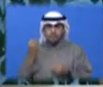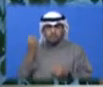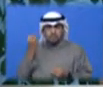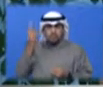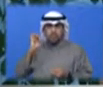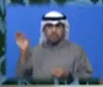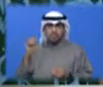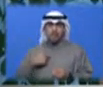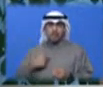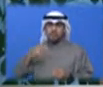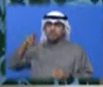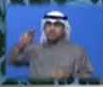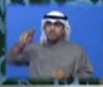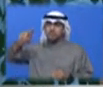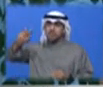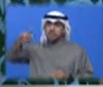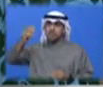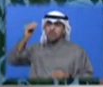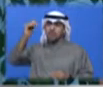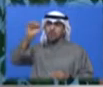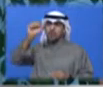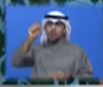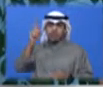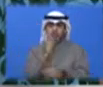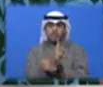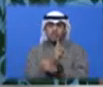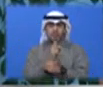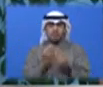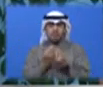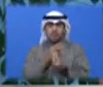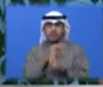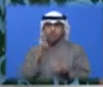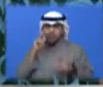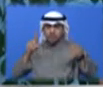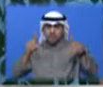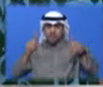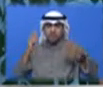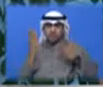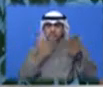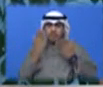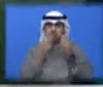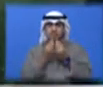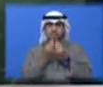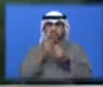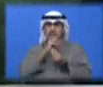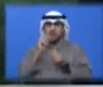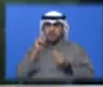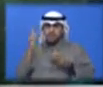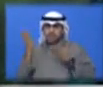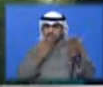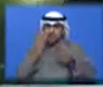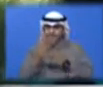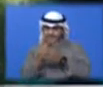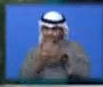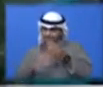المعلم، تميز المدرسي، مشاريع كذلك في مجال التعليم المبكر.